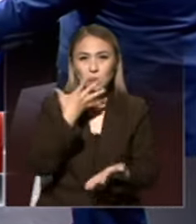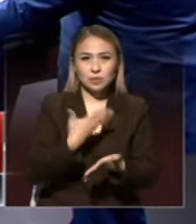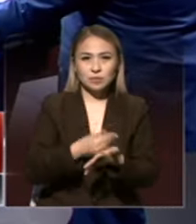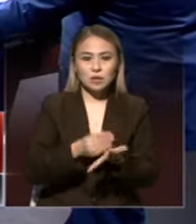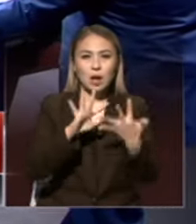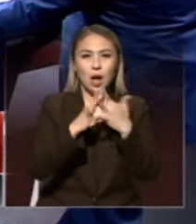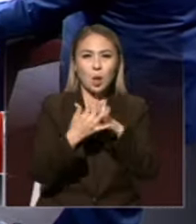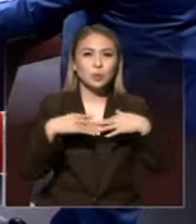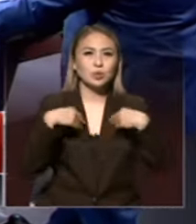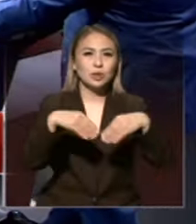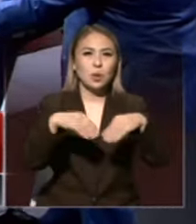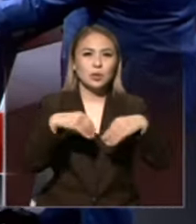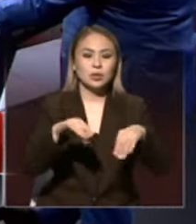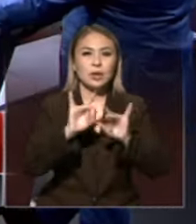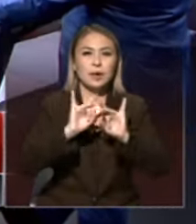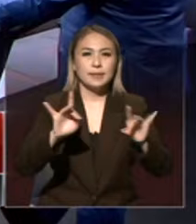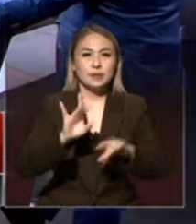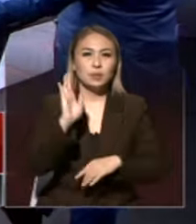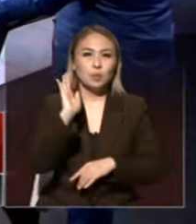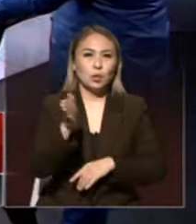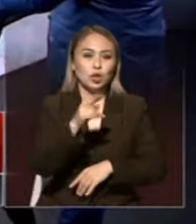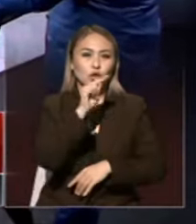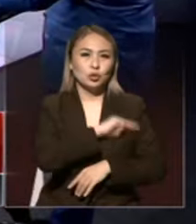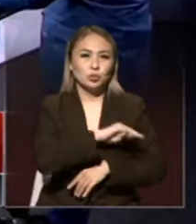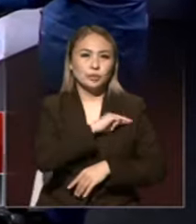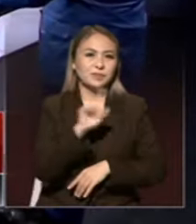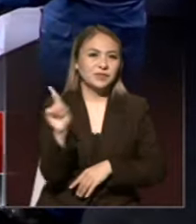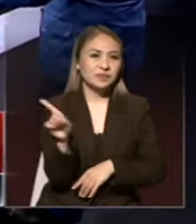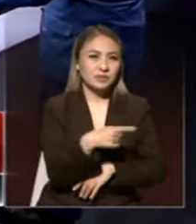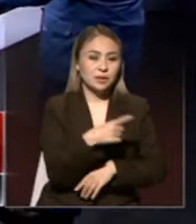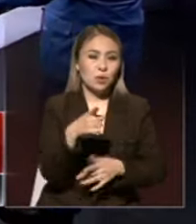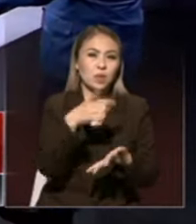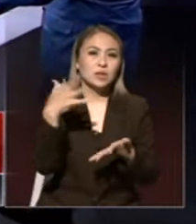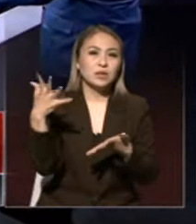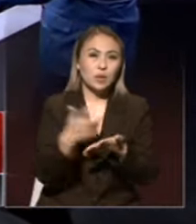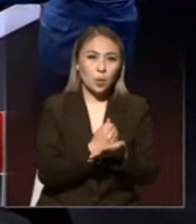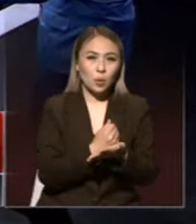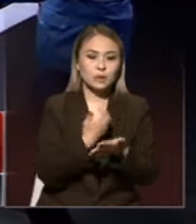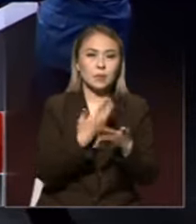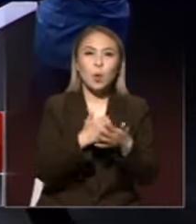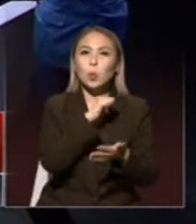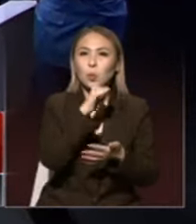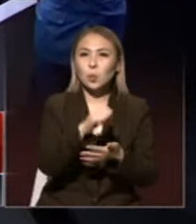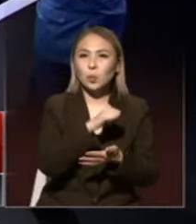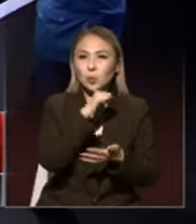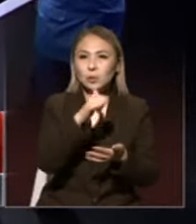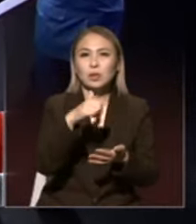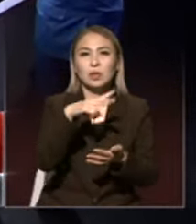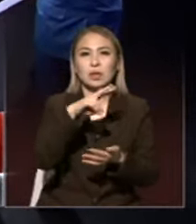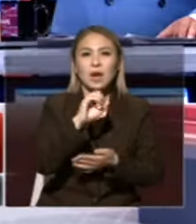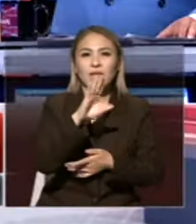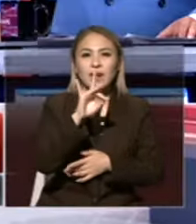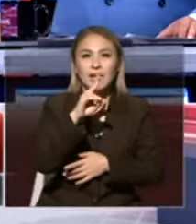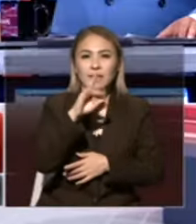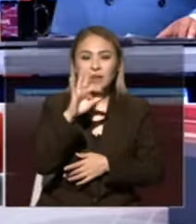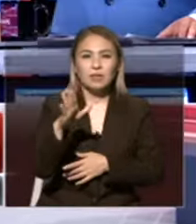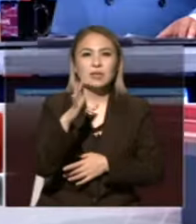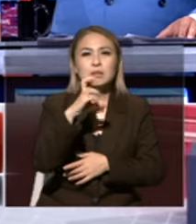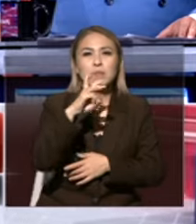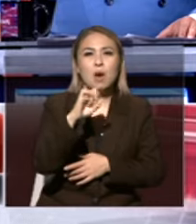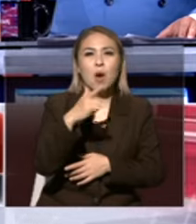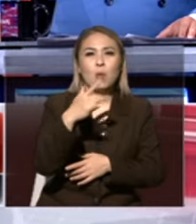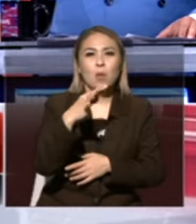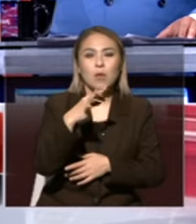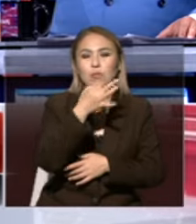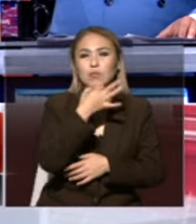ауыл шаруашылық министрлігіне айтады, жұмыс істеңдер деп. Олар тауып алады, мысалы Қостанайдан Лаврентьев па, Смағұлов па, олар алады там